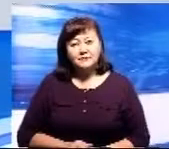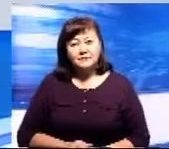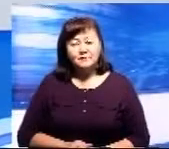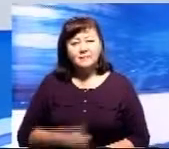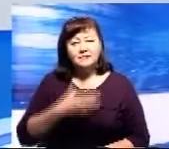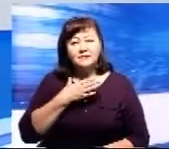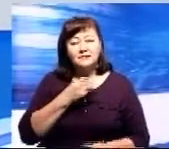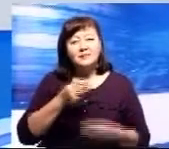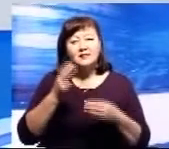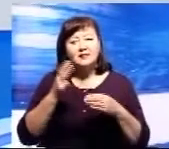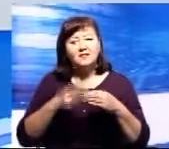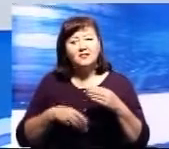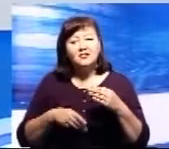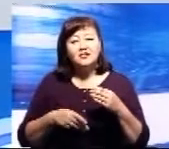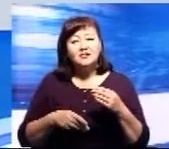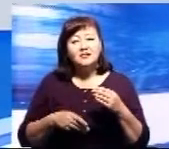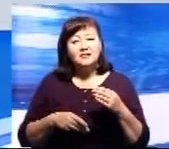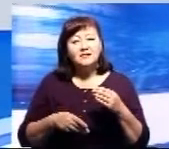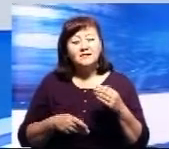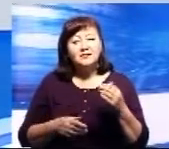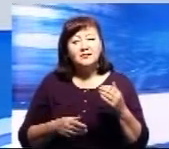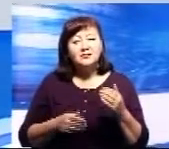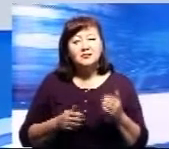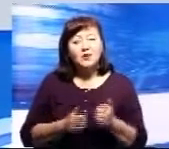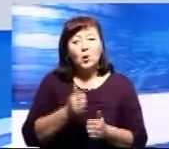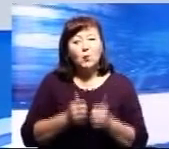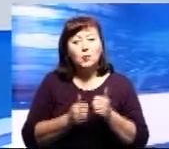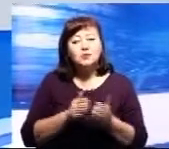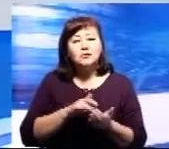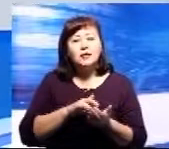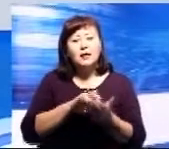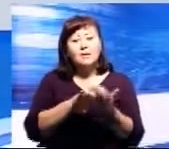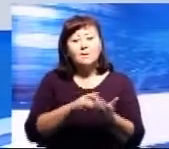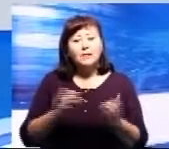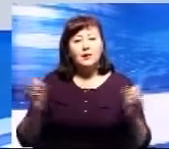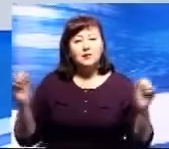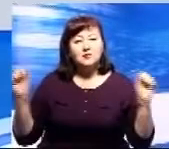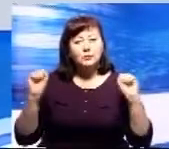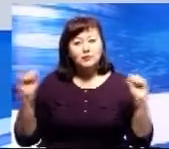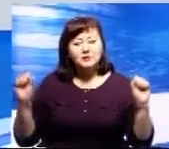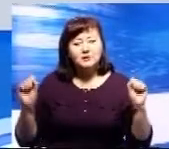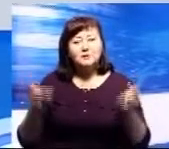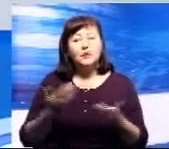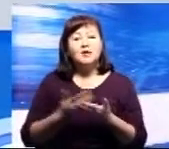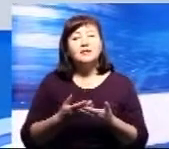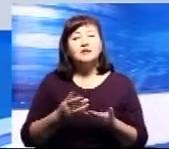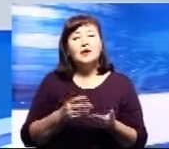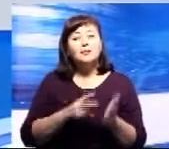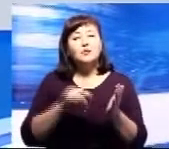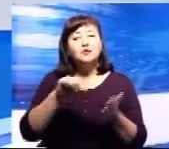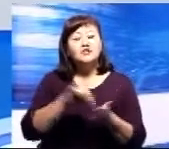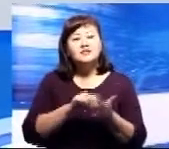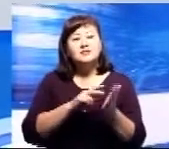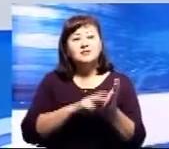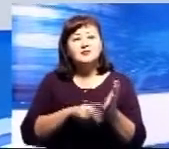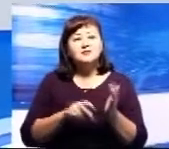В семье завершился чемпионат города по спортивному туризму среди детей и подростков. В нем принимают участие более 70 скалолазов в возрасте от 10